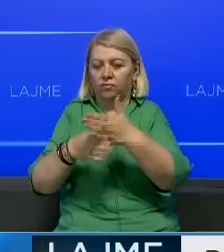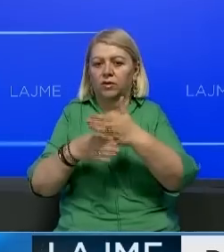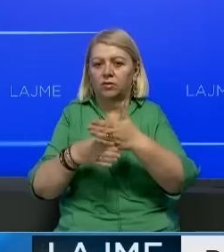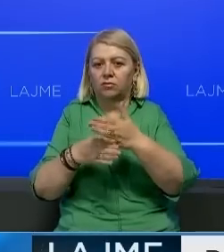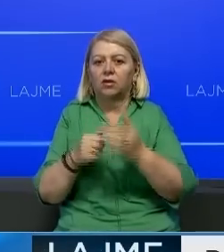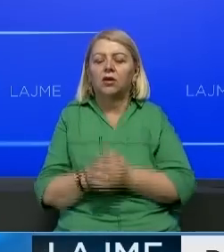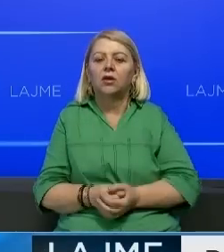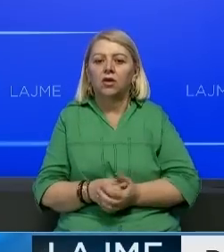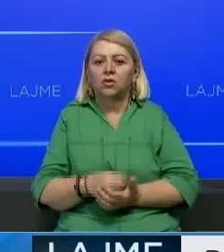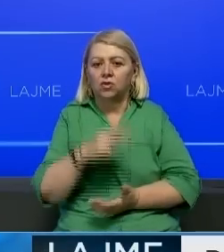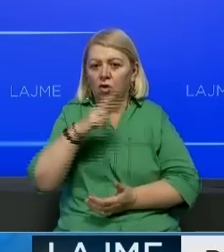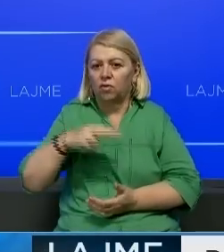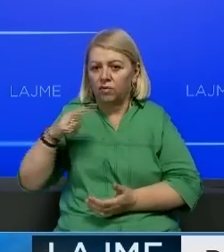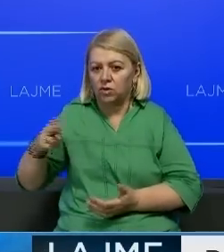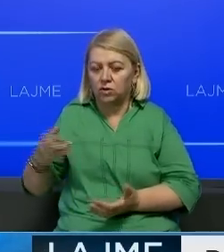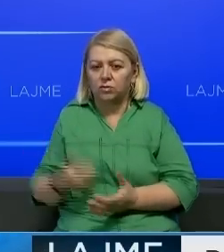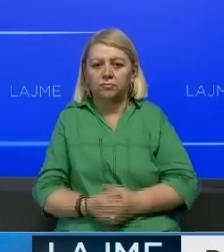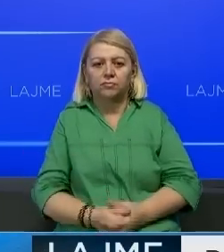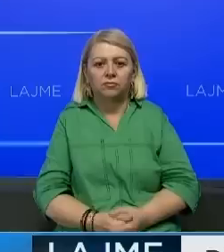Norvegjin.